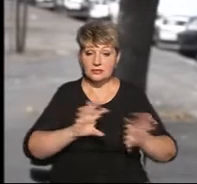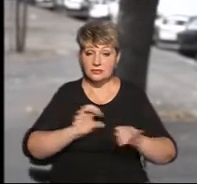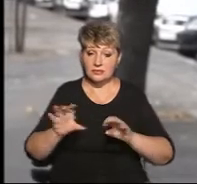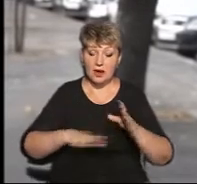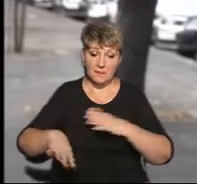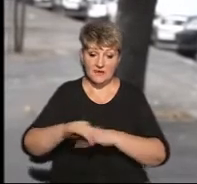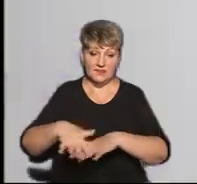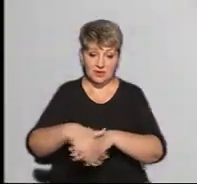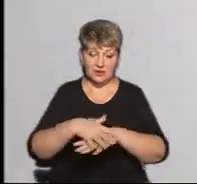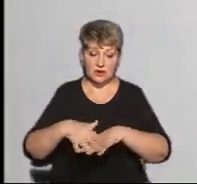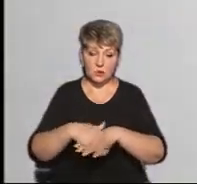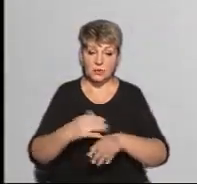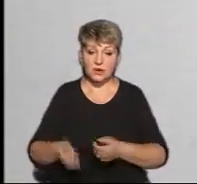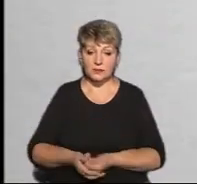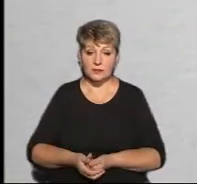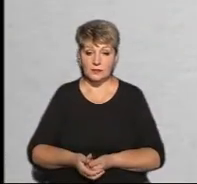всій території.